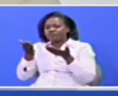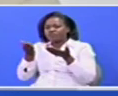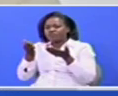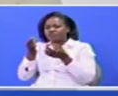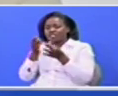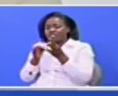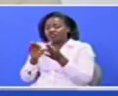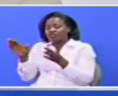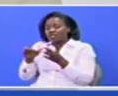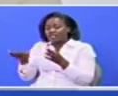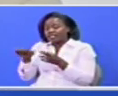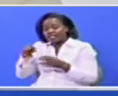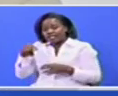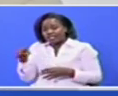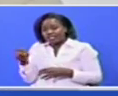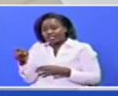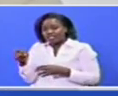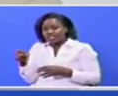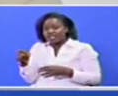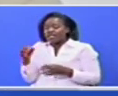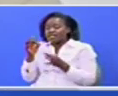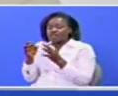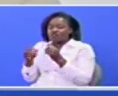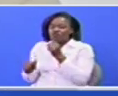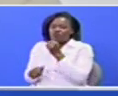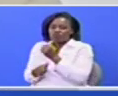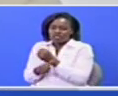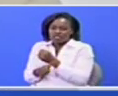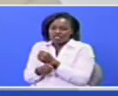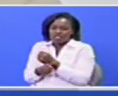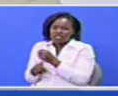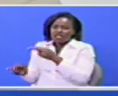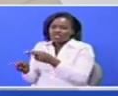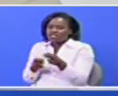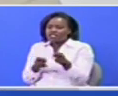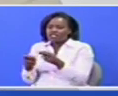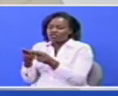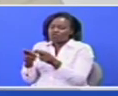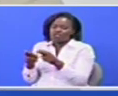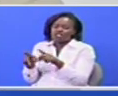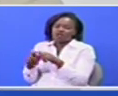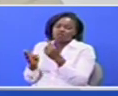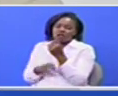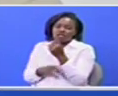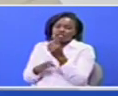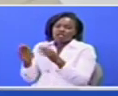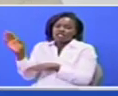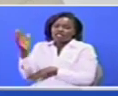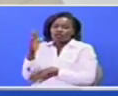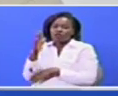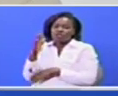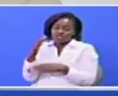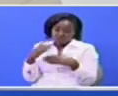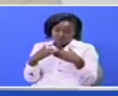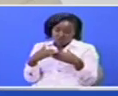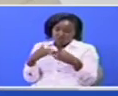zao, kama daraja liko hali mbaya waepukane nalo, barabara ile sehemu mbaya ambayo waepukane nalo, miti zile karibu na nyumba watu